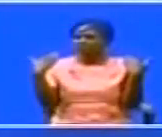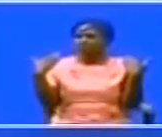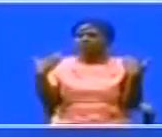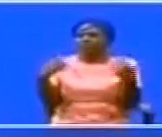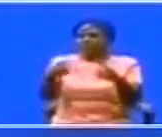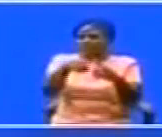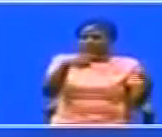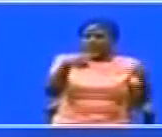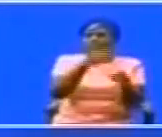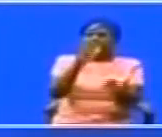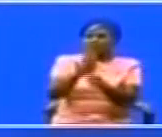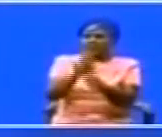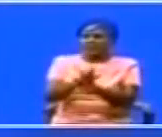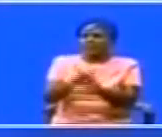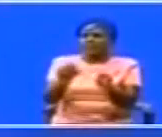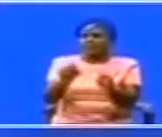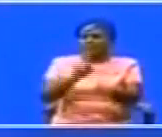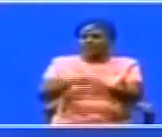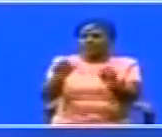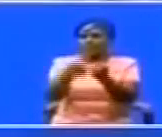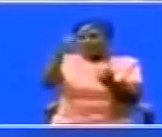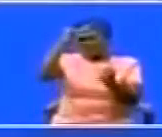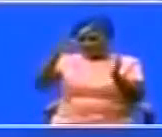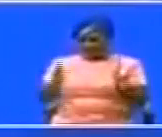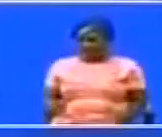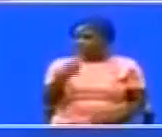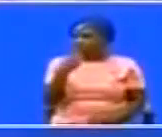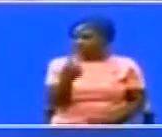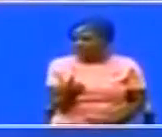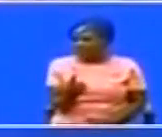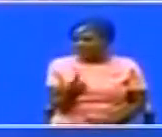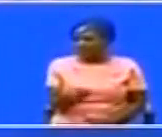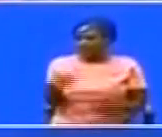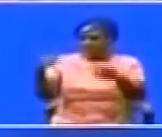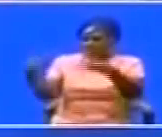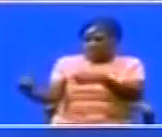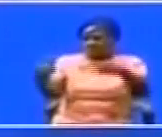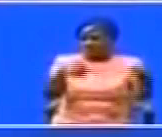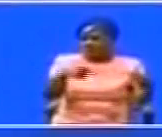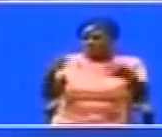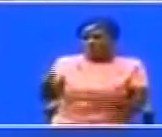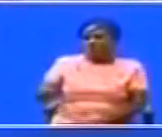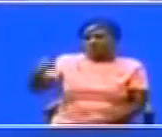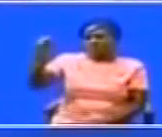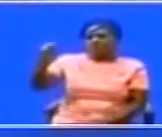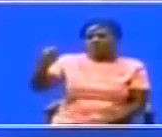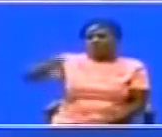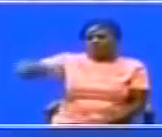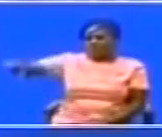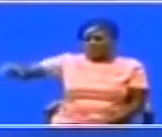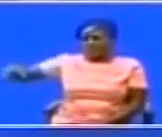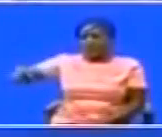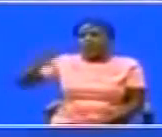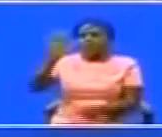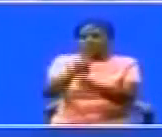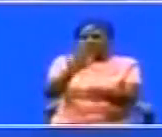unyama huu mara kwa mara. Aidha, gavana wa Meru Peter Munya amesema kuwa mashambulizi katika eneo la kaskazini ya kaunti hiyo